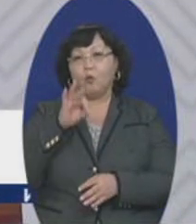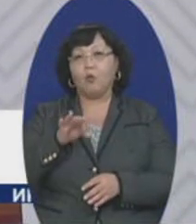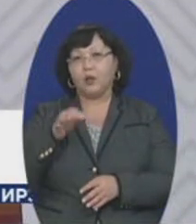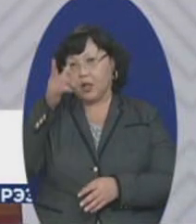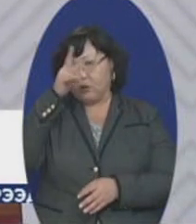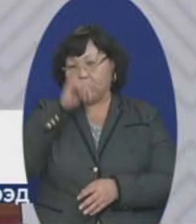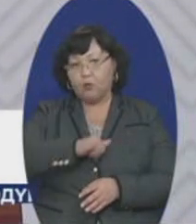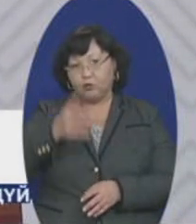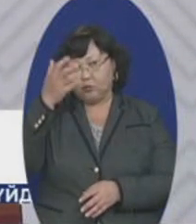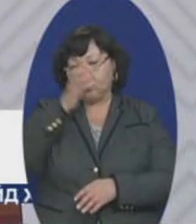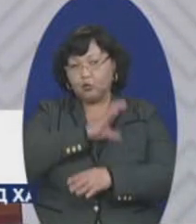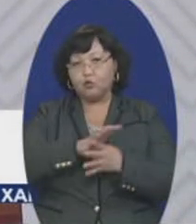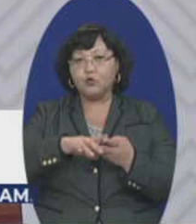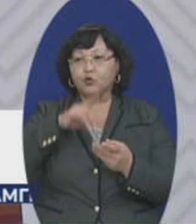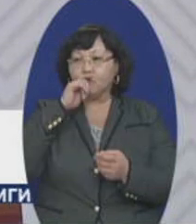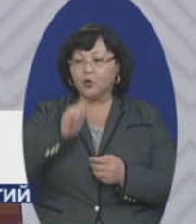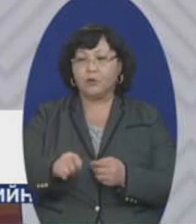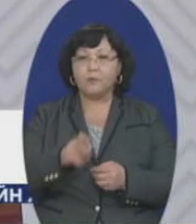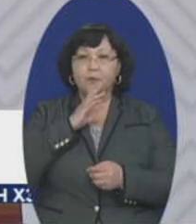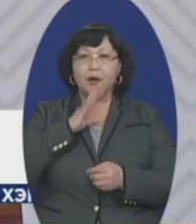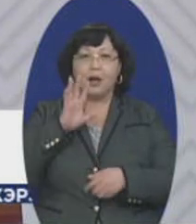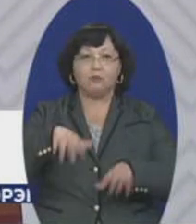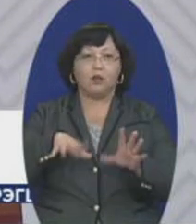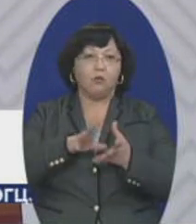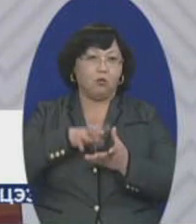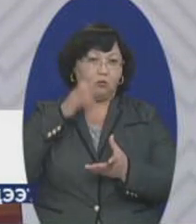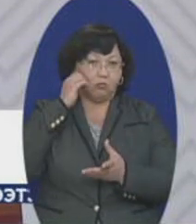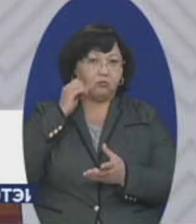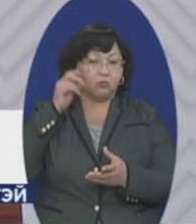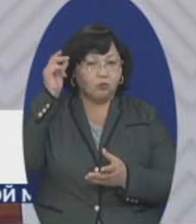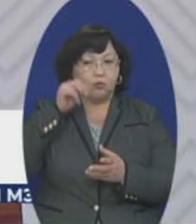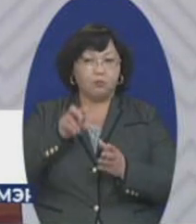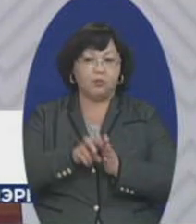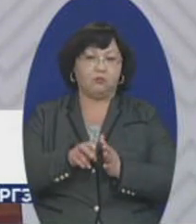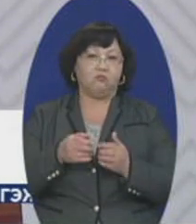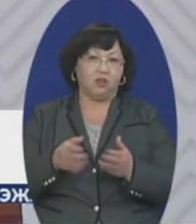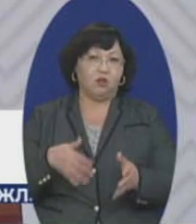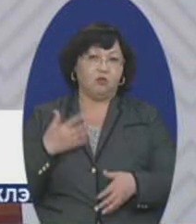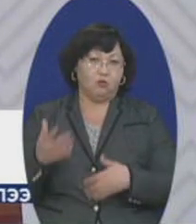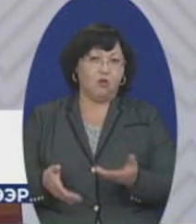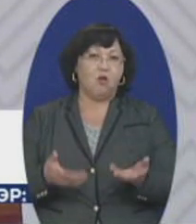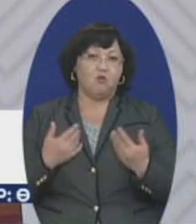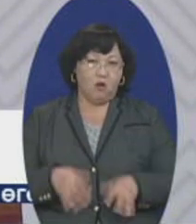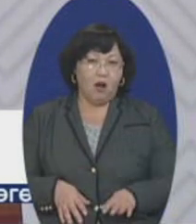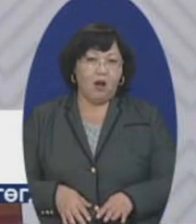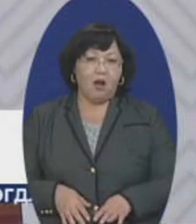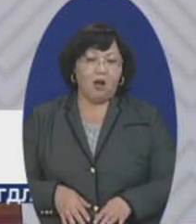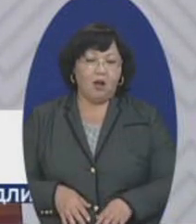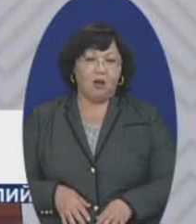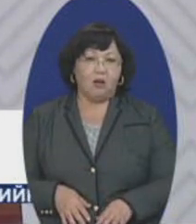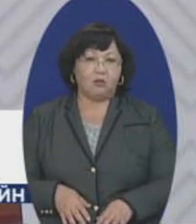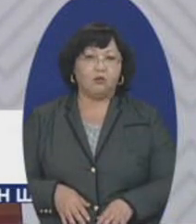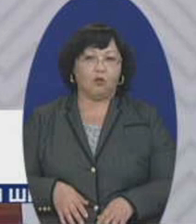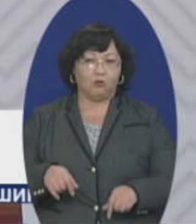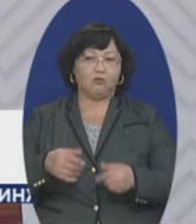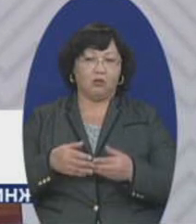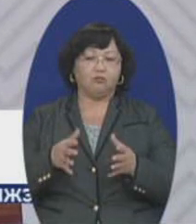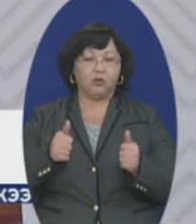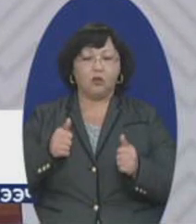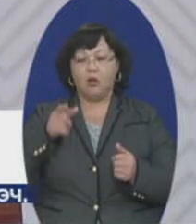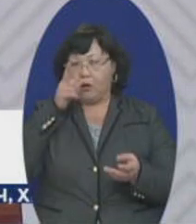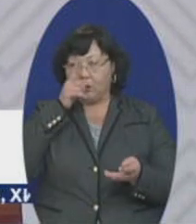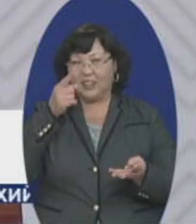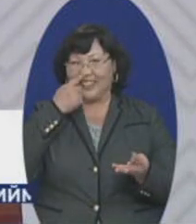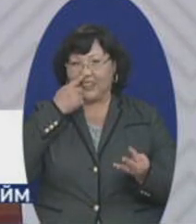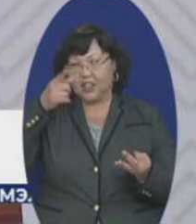зардлын даахаар 15 оюутныг бас сургахаар боллоо. Ийм байдлаар цааш цаашдаа бид нар одоо Оросын холбооны улс, Хятад улс, холбооны бүгднах